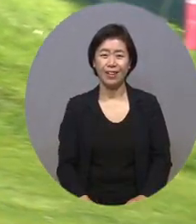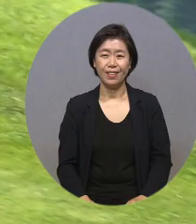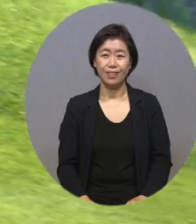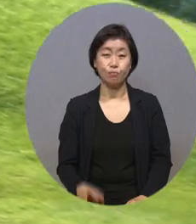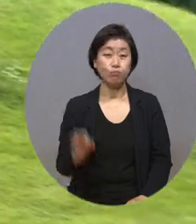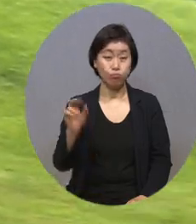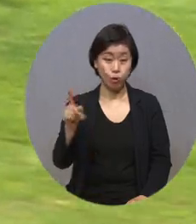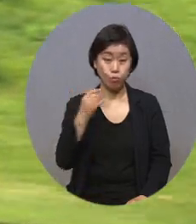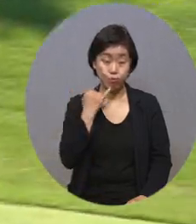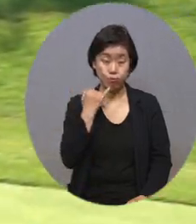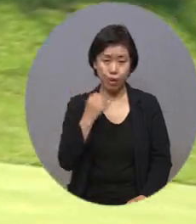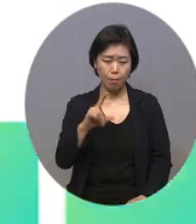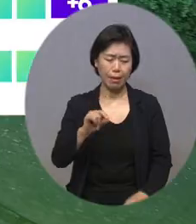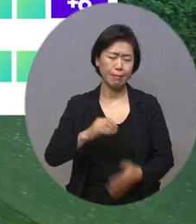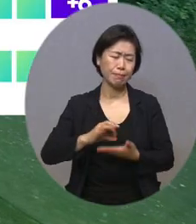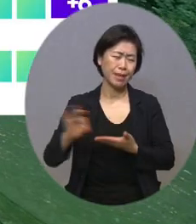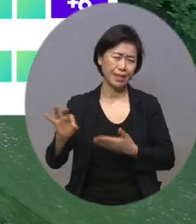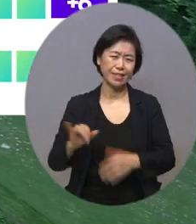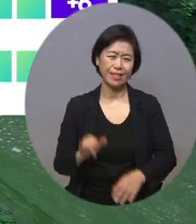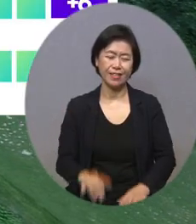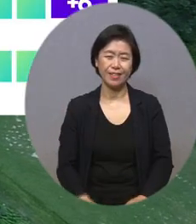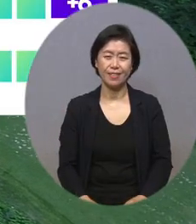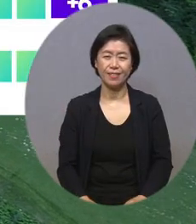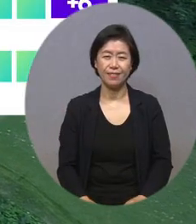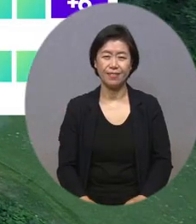만원 뺏긴다.